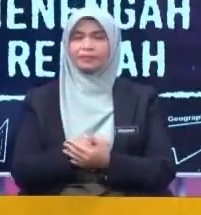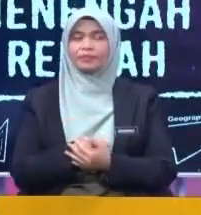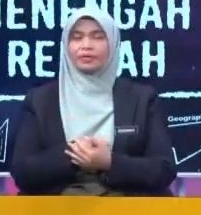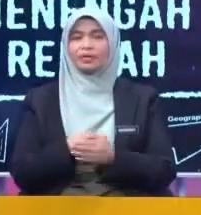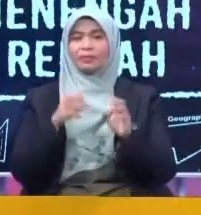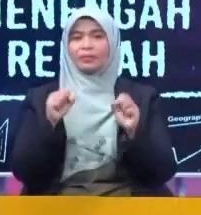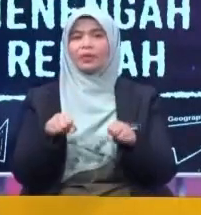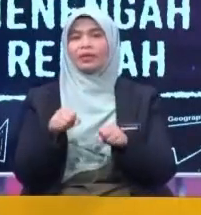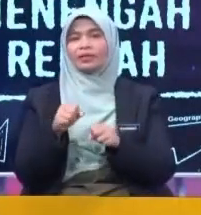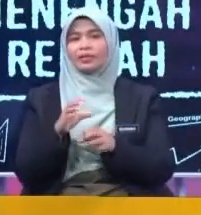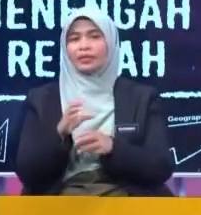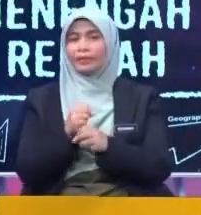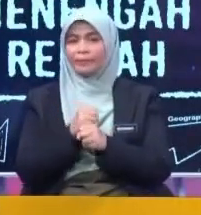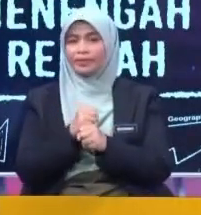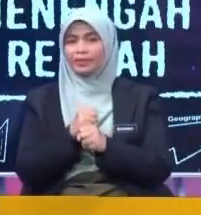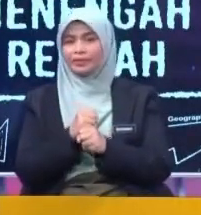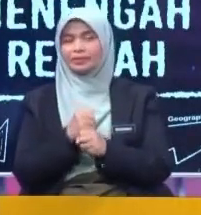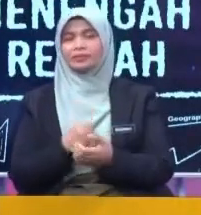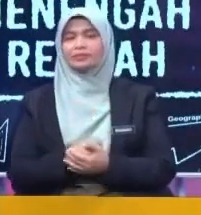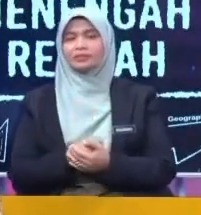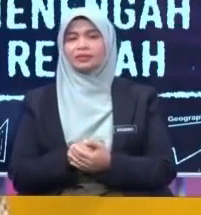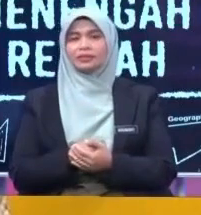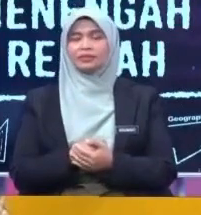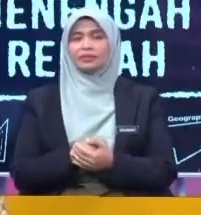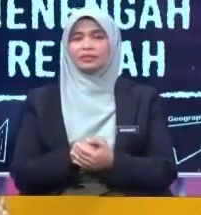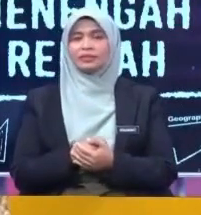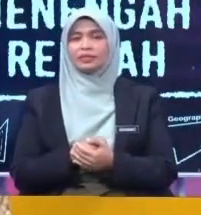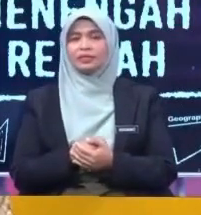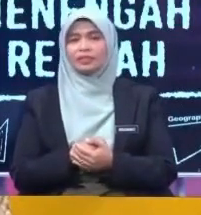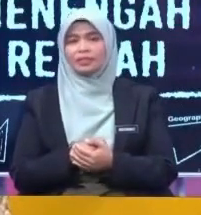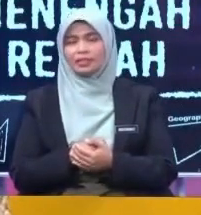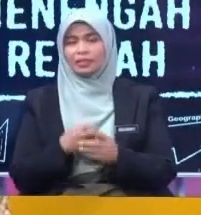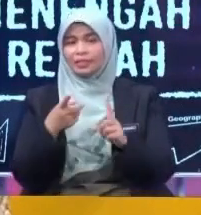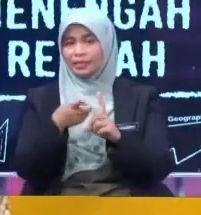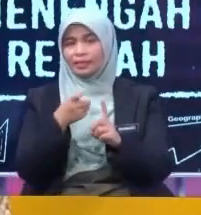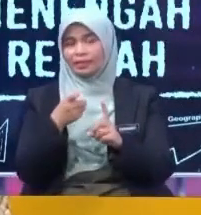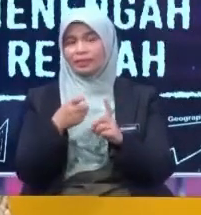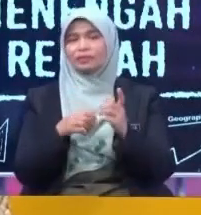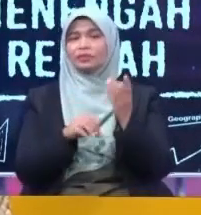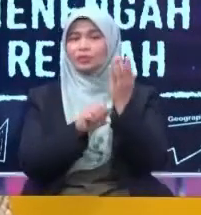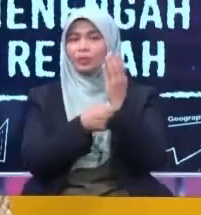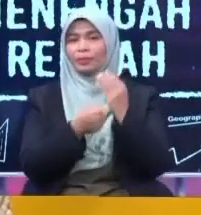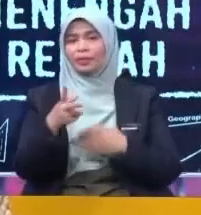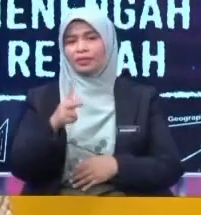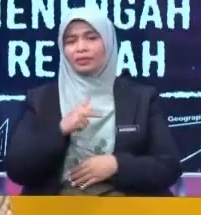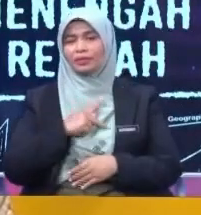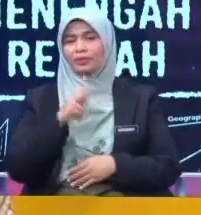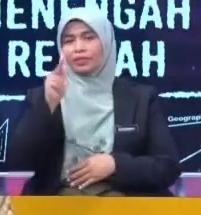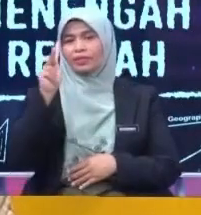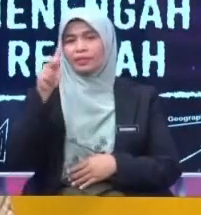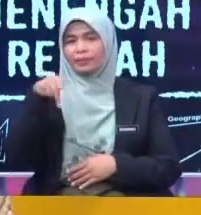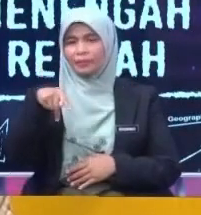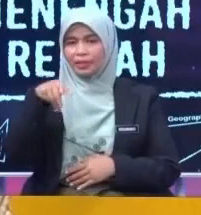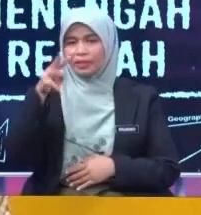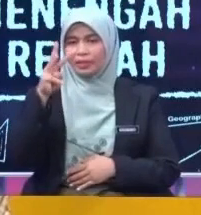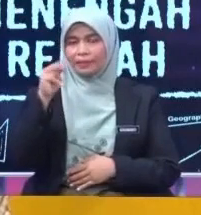ini boleh semua penonton yang lain pun boleh dapatkan dalam sumberku, dalam